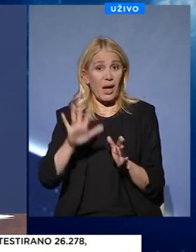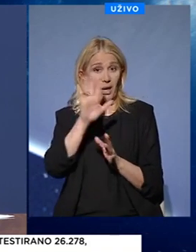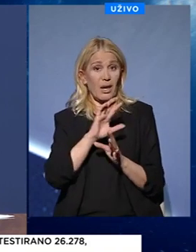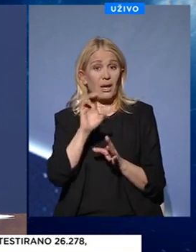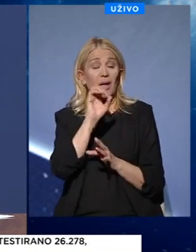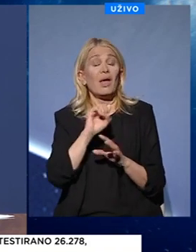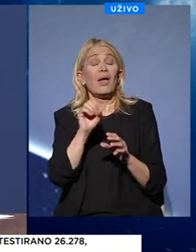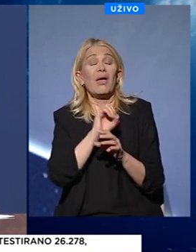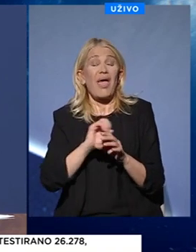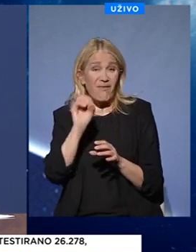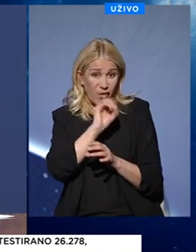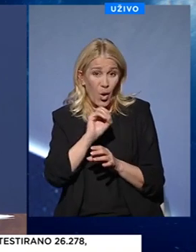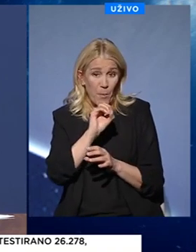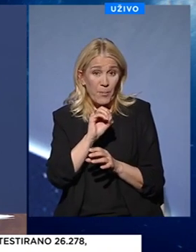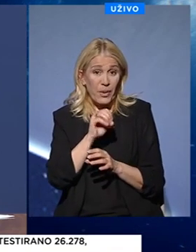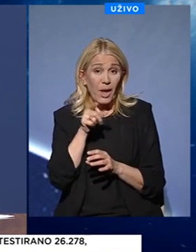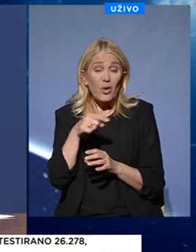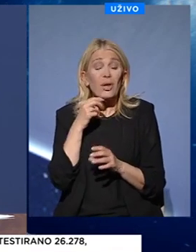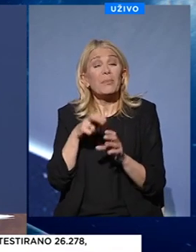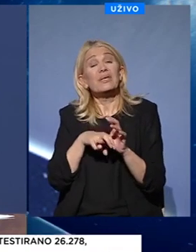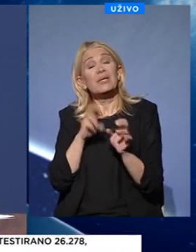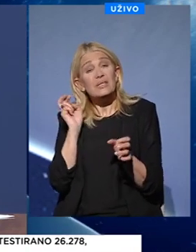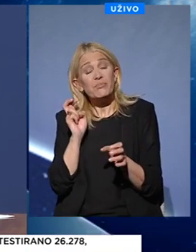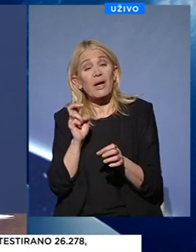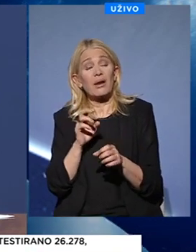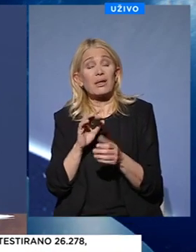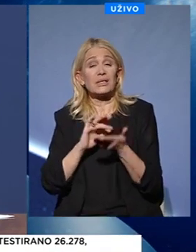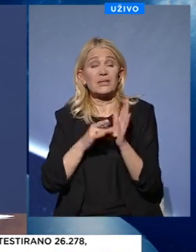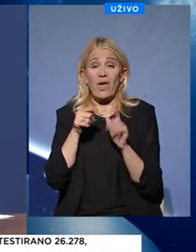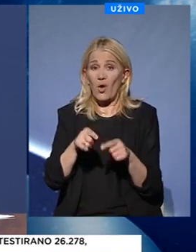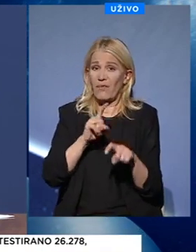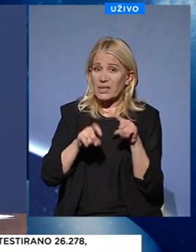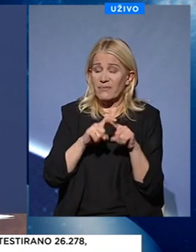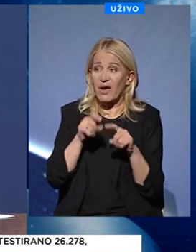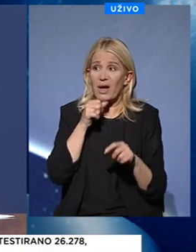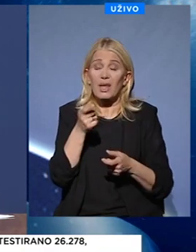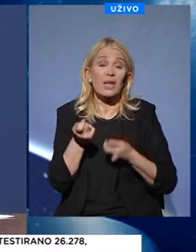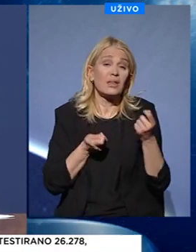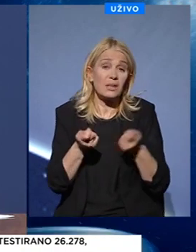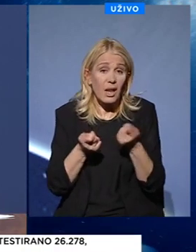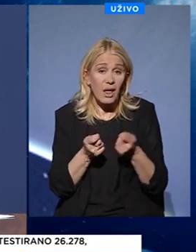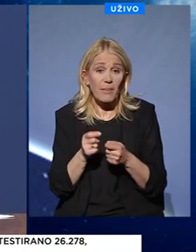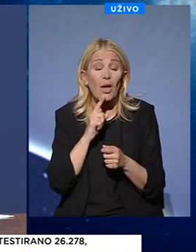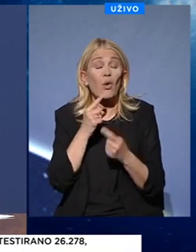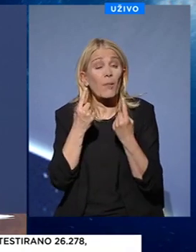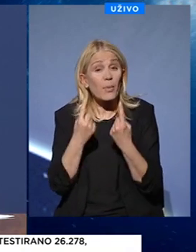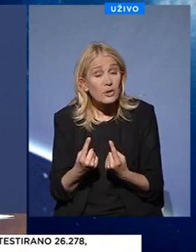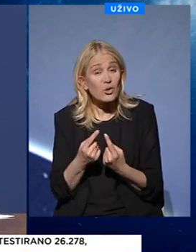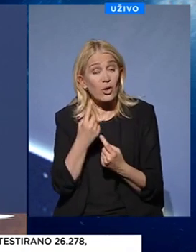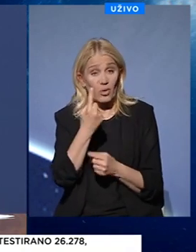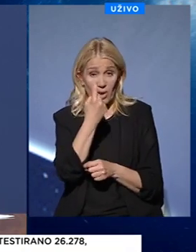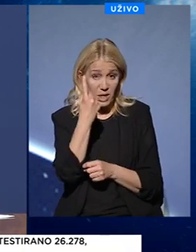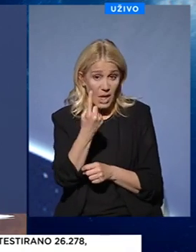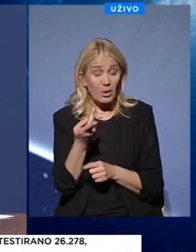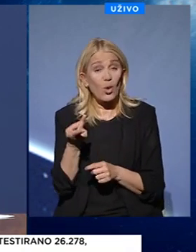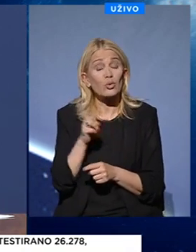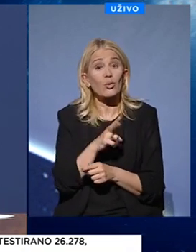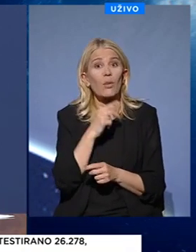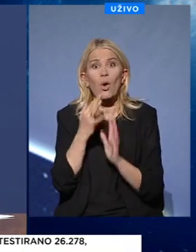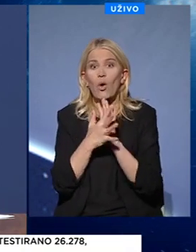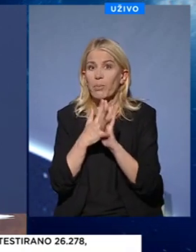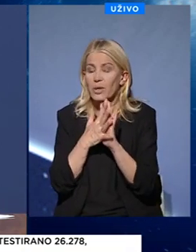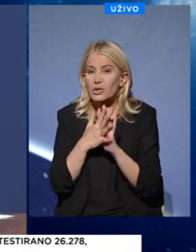bar za celu Evropu i onda bi izbjegli sve ove stvari i sve ove dileme koje postoje. To je jedno, a drugo, mnogo brže